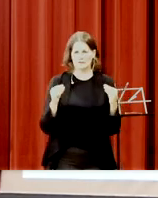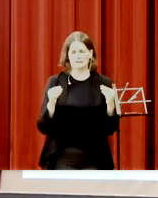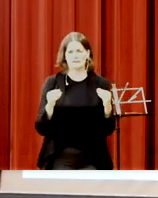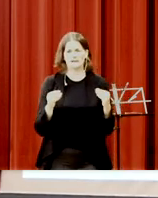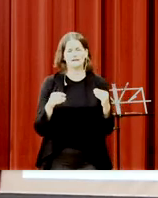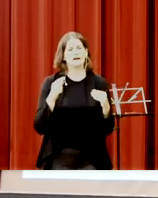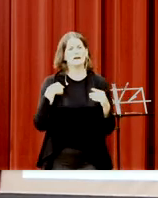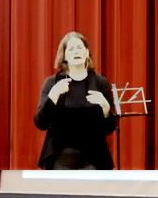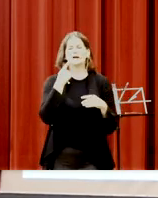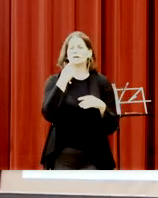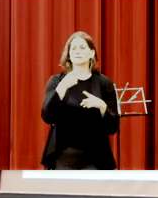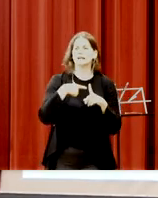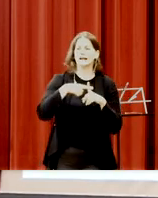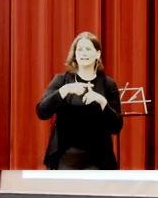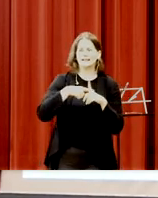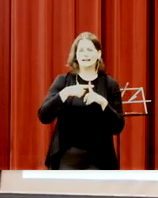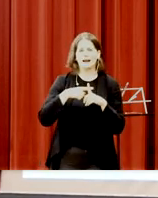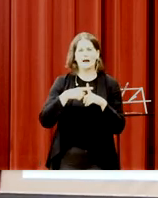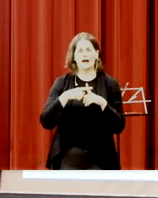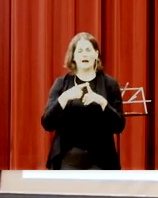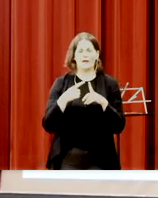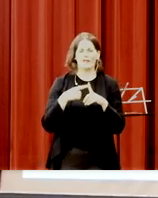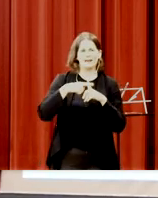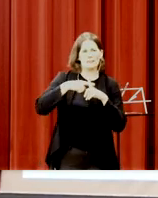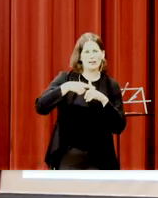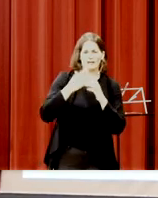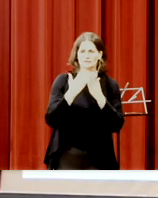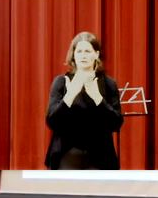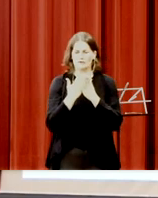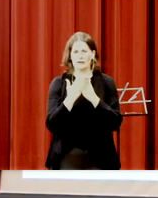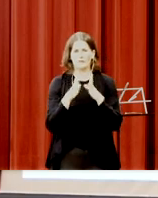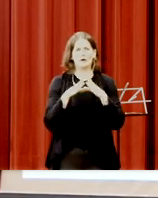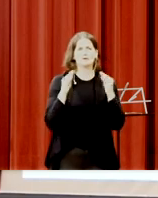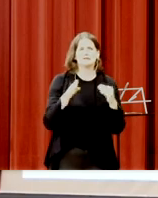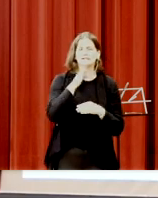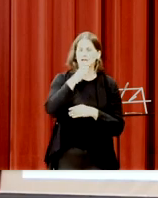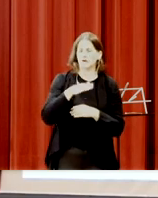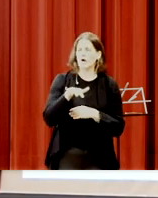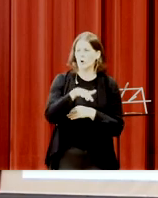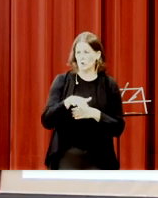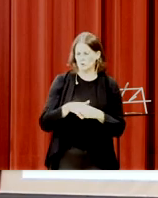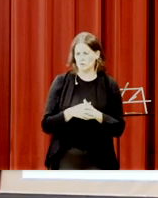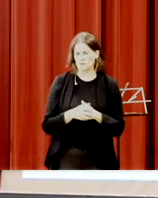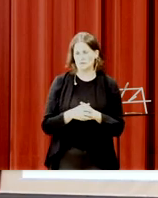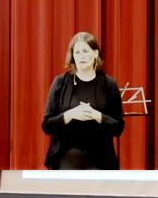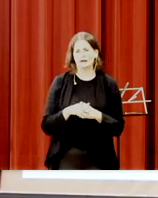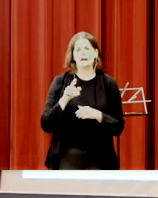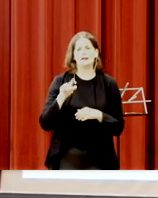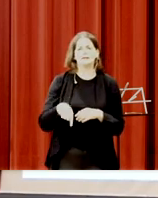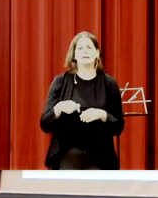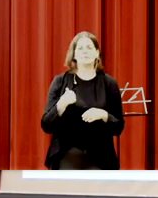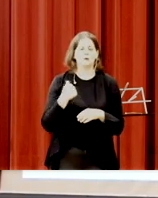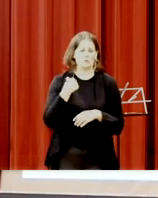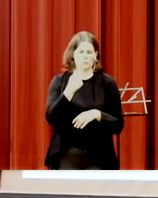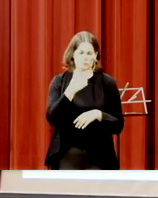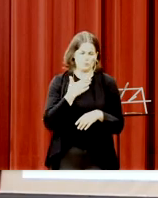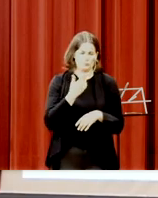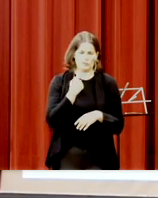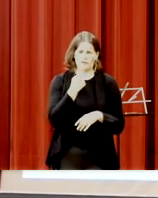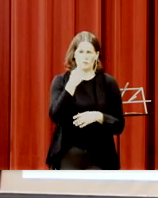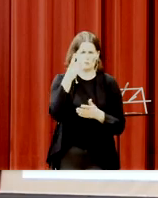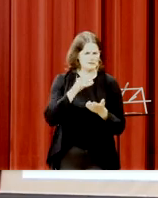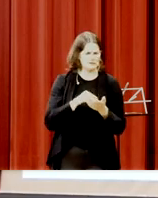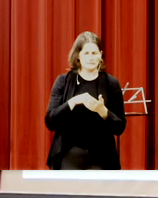Jo els només els puc dir el que dic moltes vegades a les cloendes, als actes de graduació, que esperem